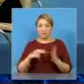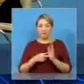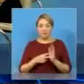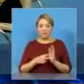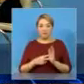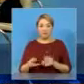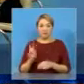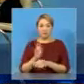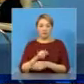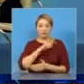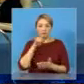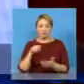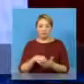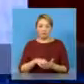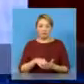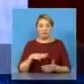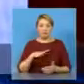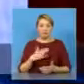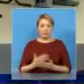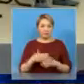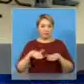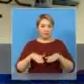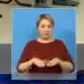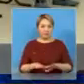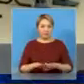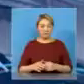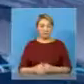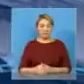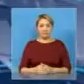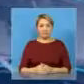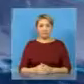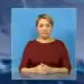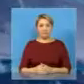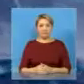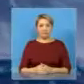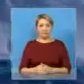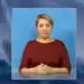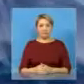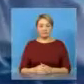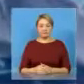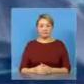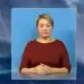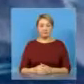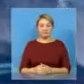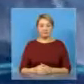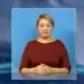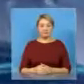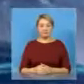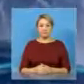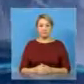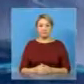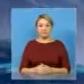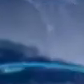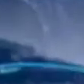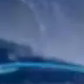мере поступления вопросов и предложений, они будут рассматриваться. Гульнара Халенкызы, Аманжол Айтмагамбетов, телеканал Актобе.